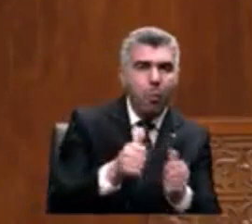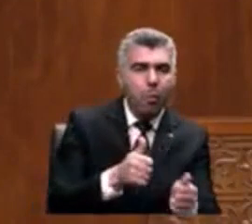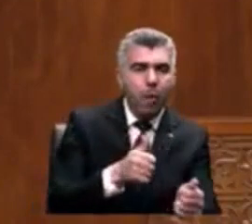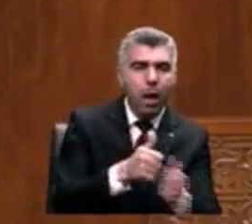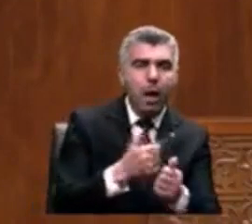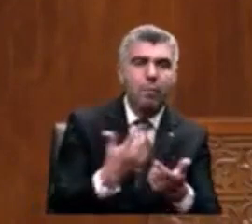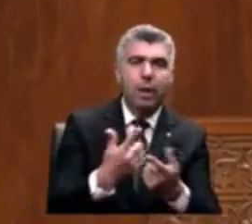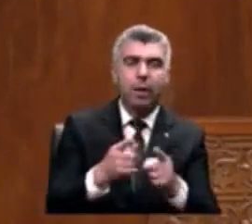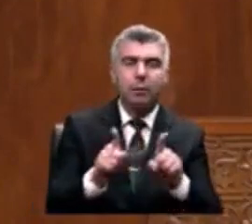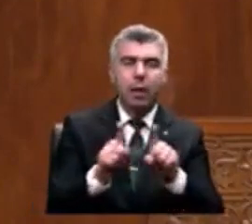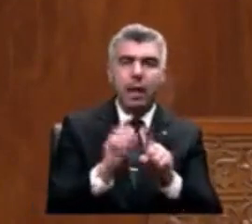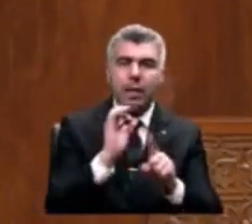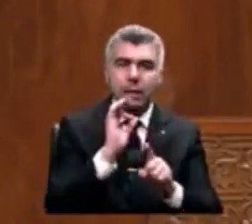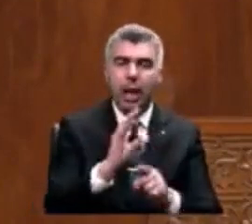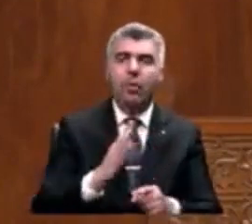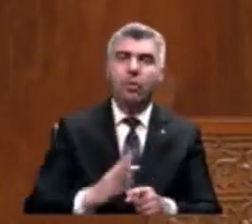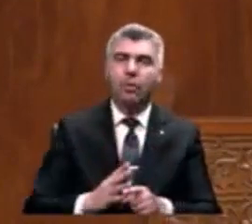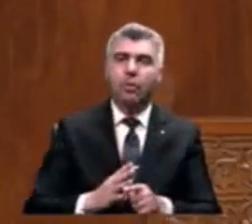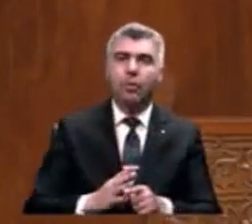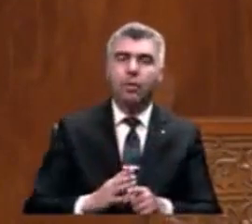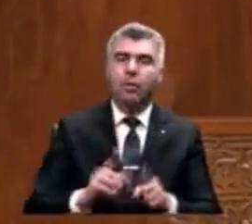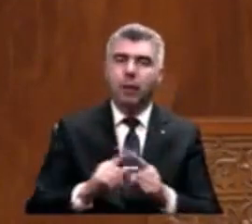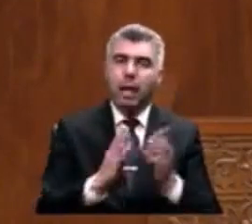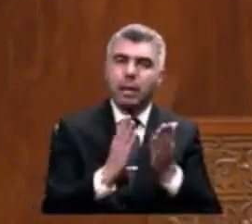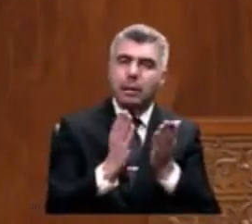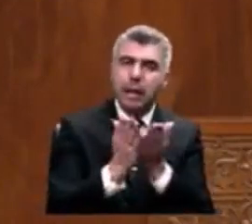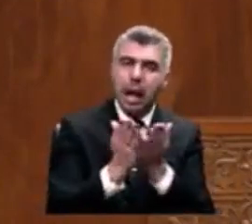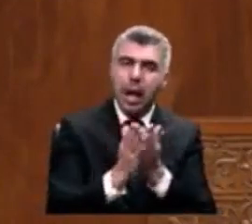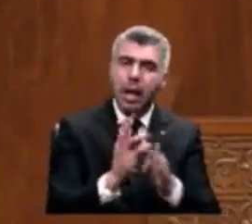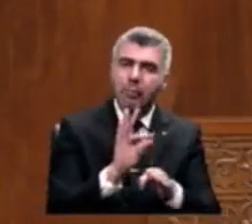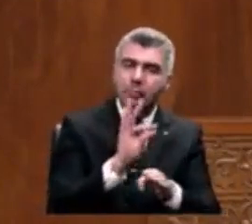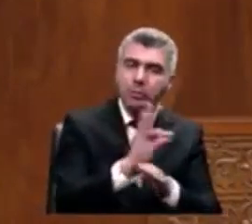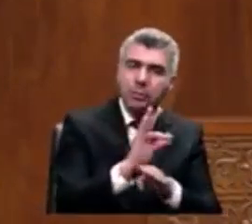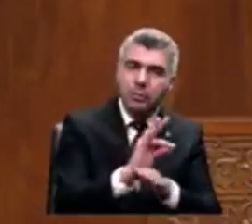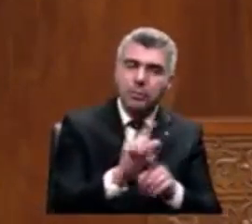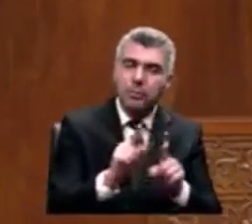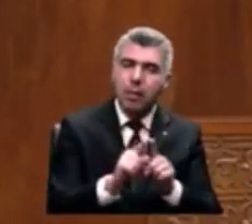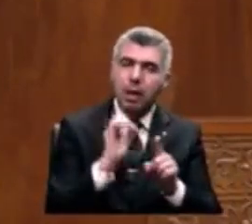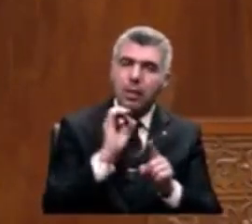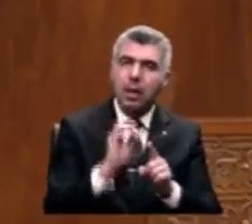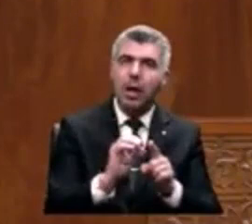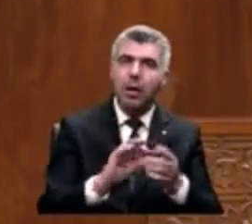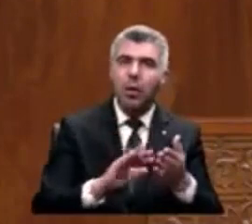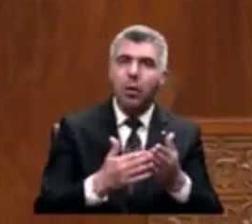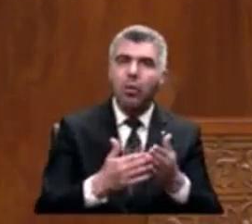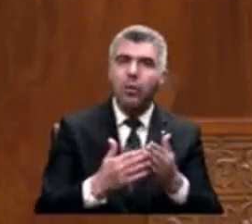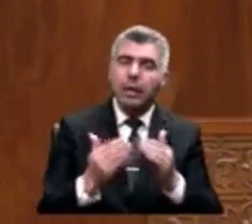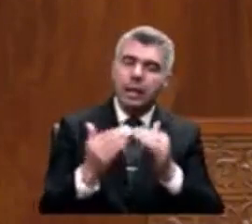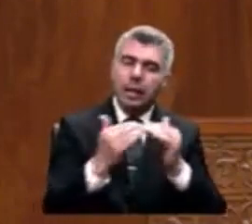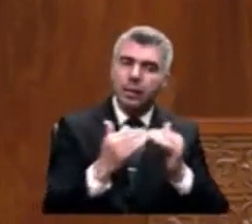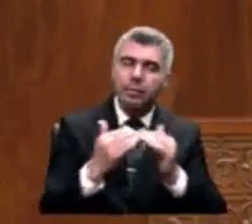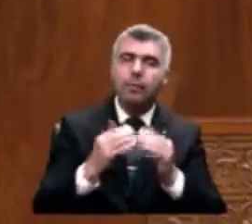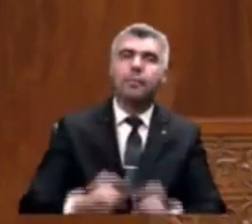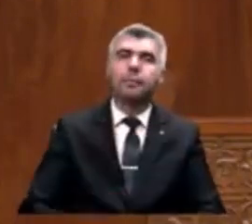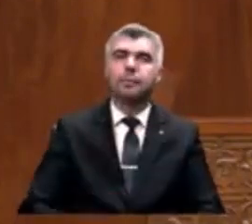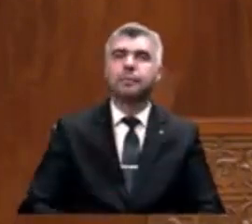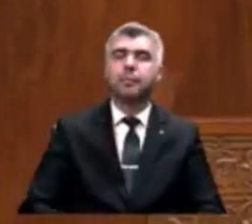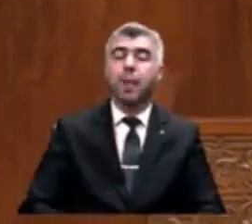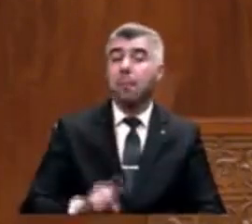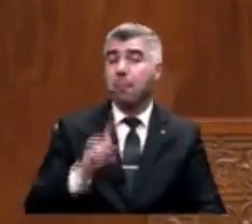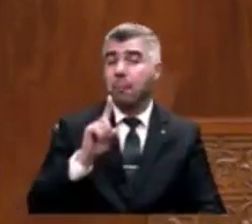ديالو الاساس او التعلمات او ايضا الانشطه الموازيه. ولكن